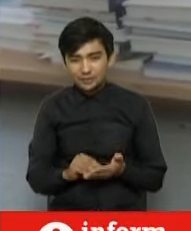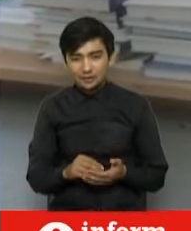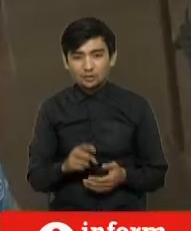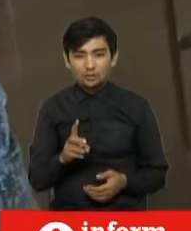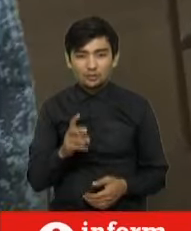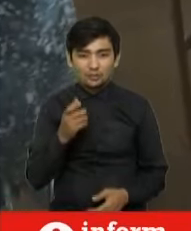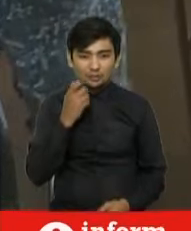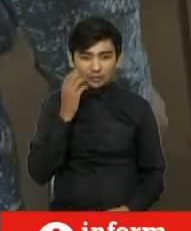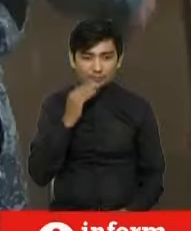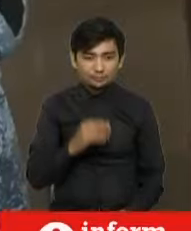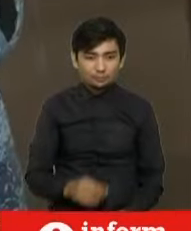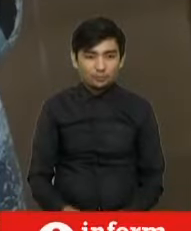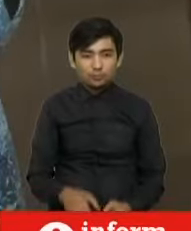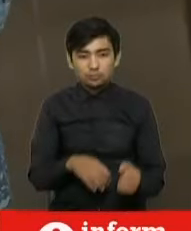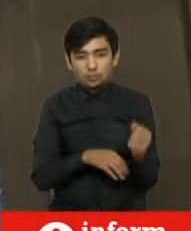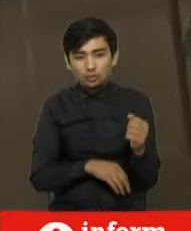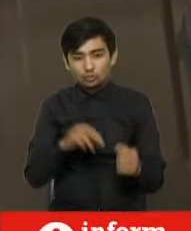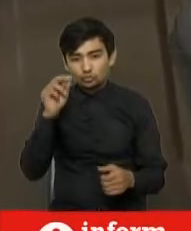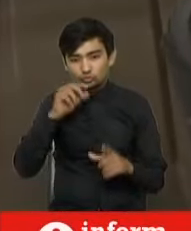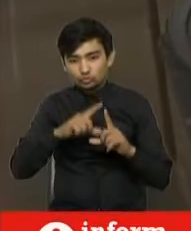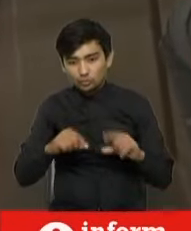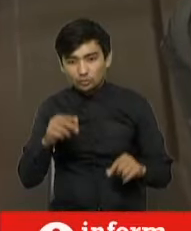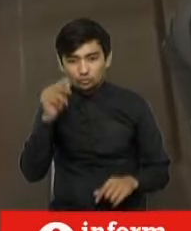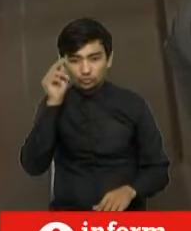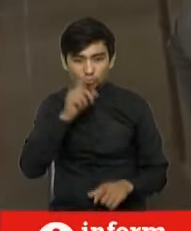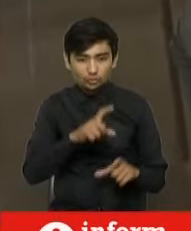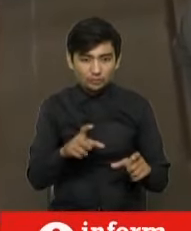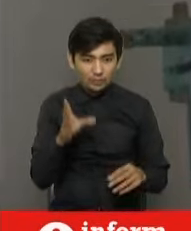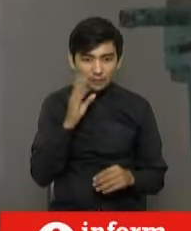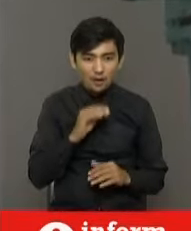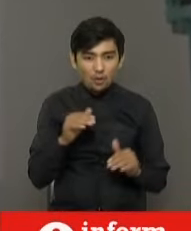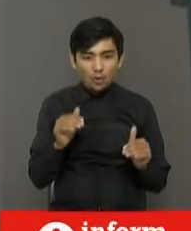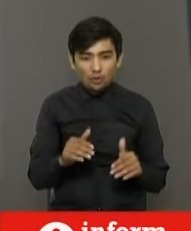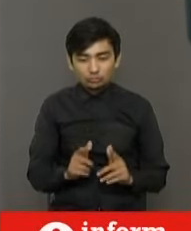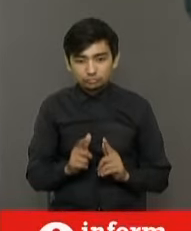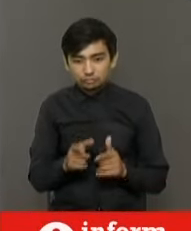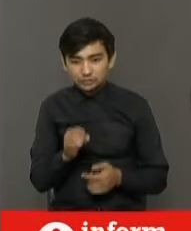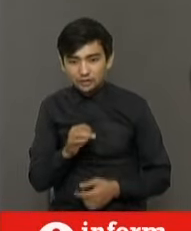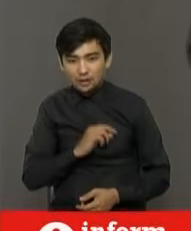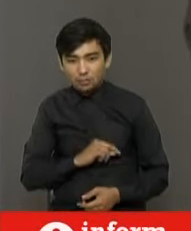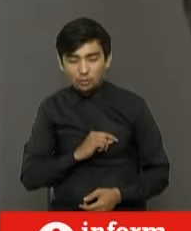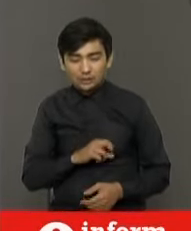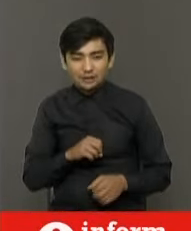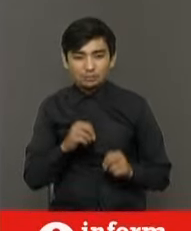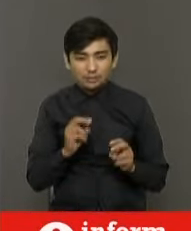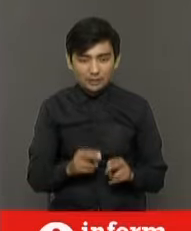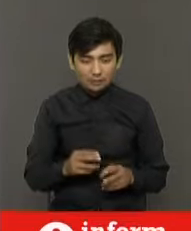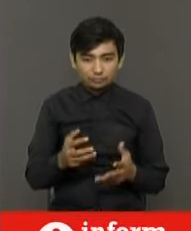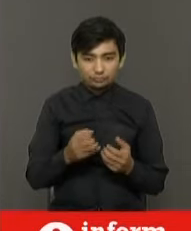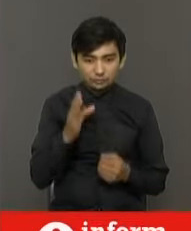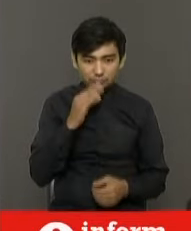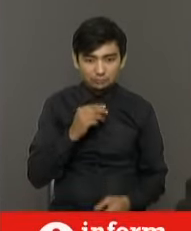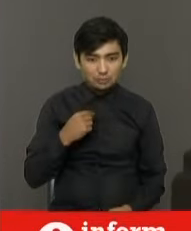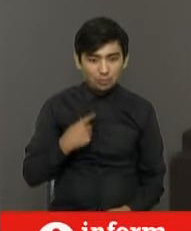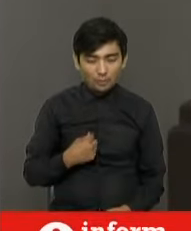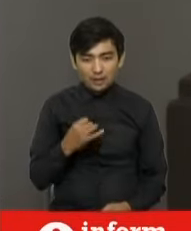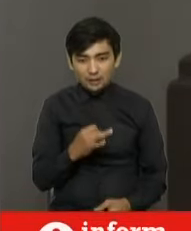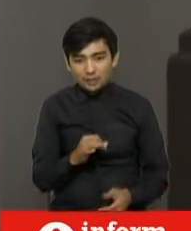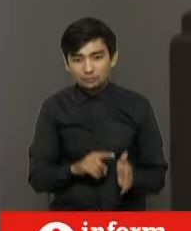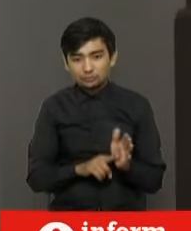конечно. После школы у учащихся есть возможность поступить в колледж и получить рабочую специальность. Для них тоже сегодня